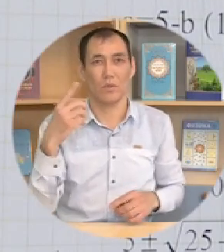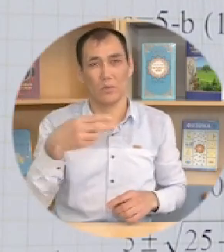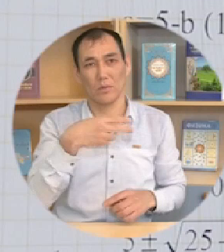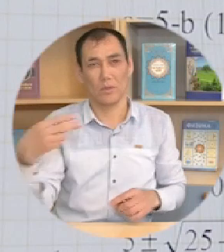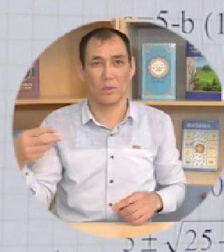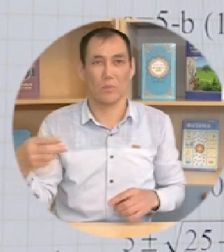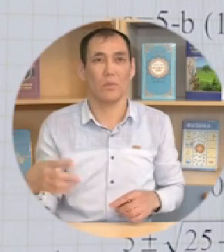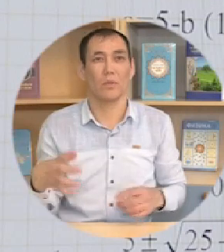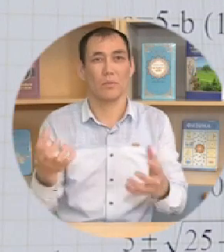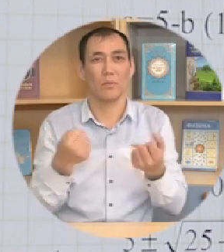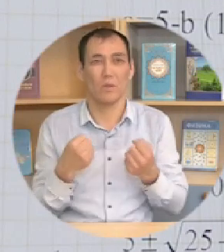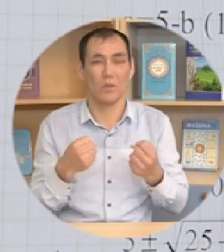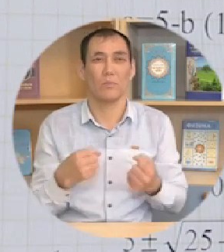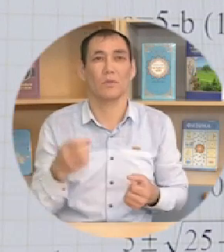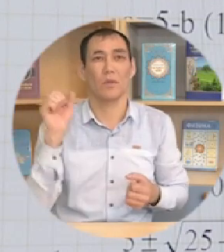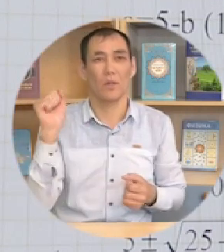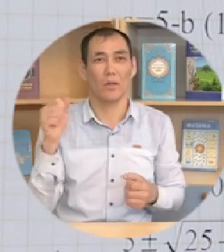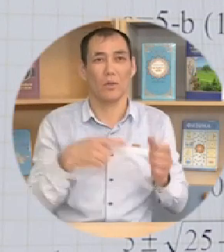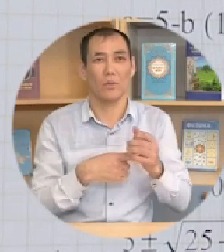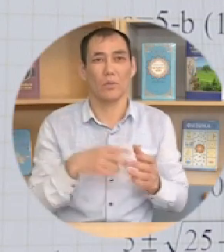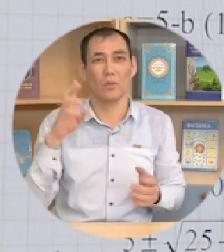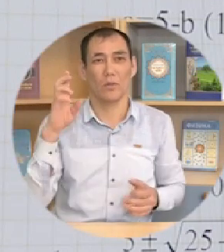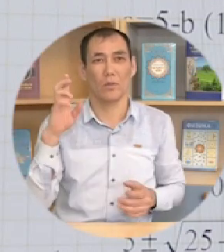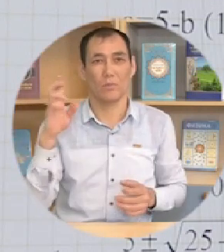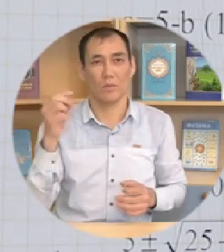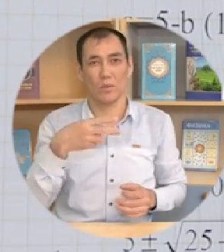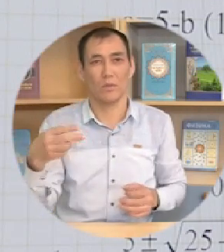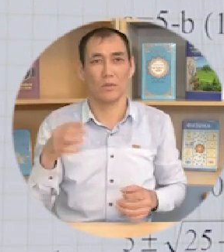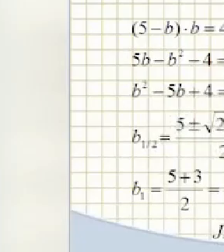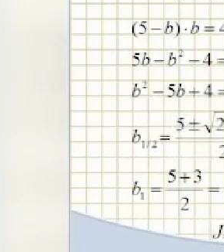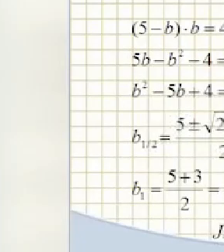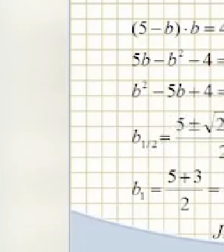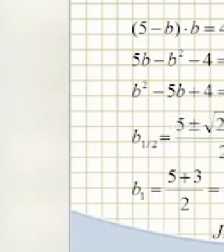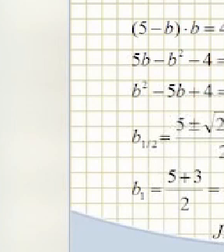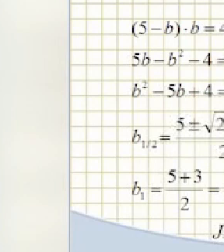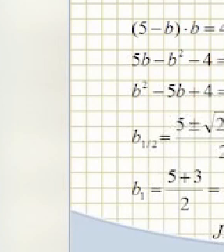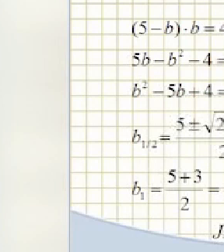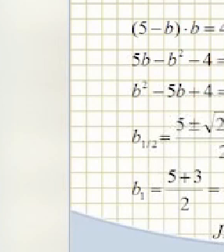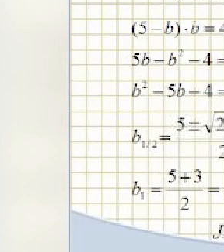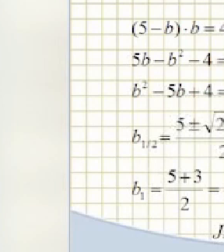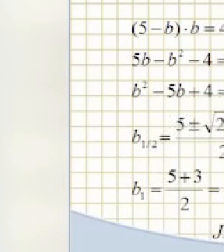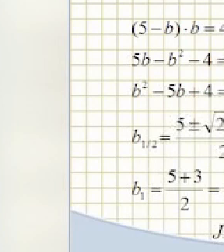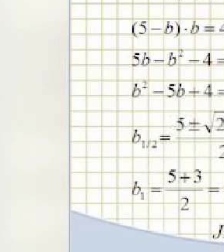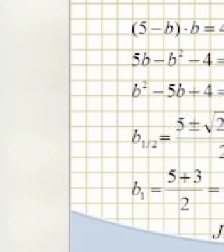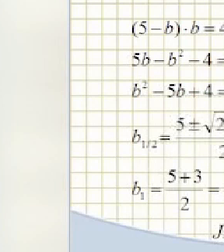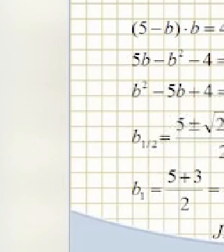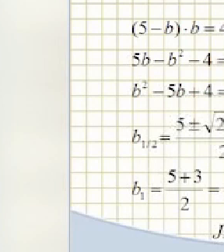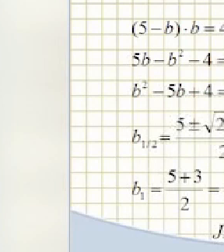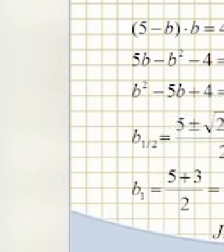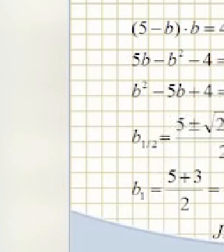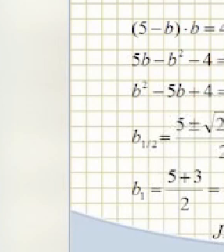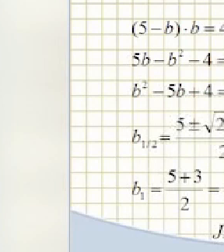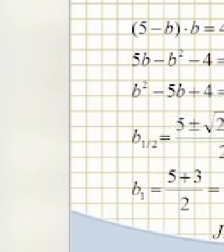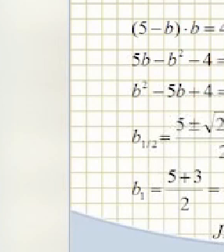деп аламыз. А көбейтілген Б тең 4 екінші теңлеме деп аламыз.